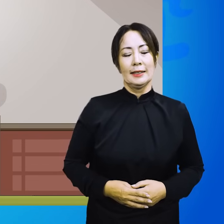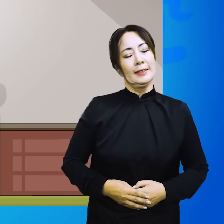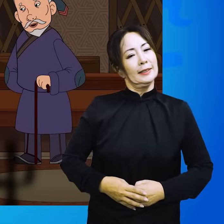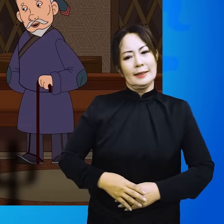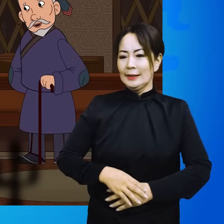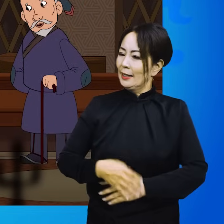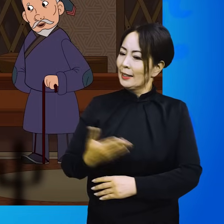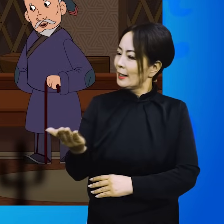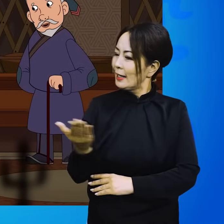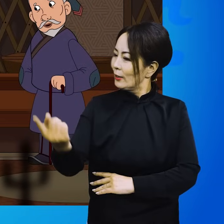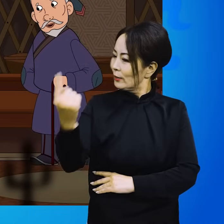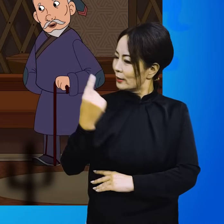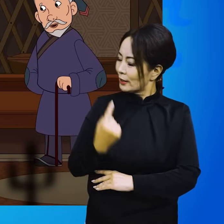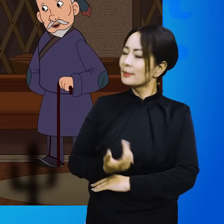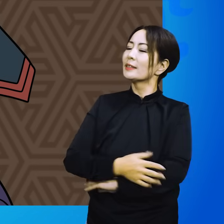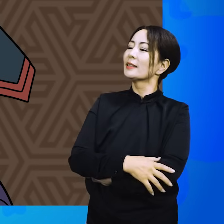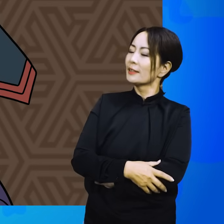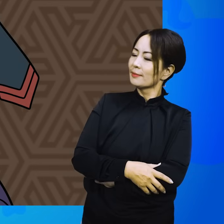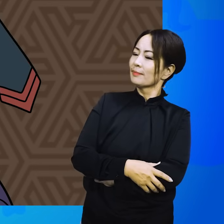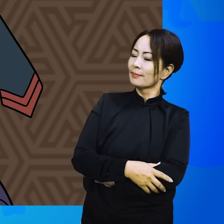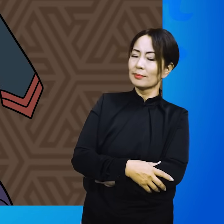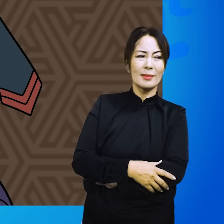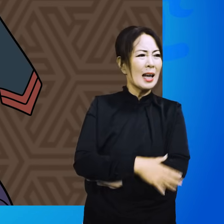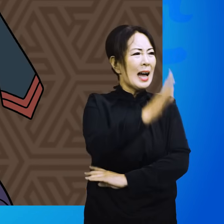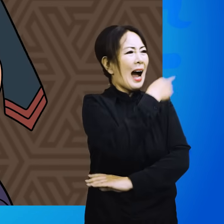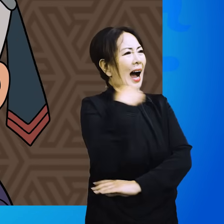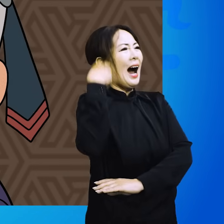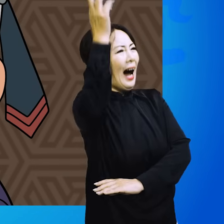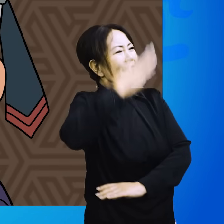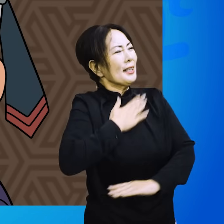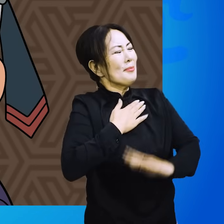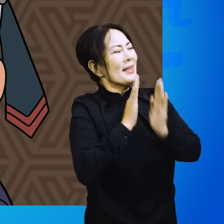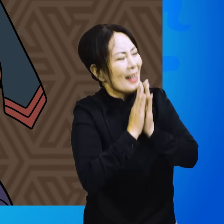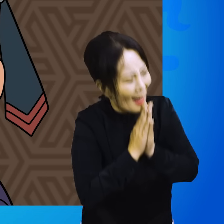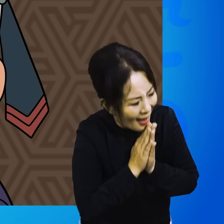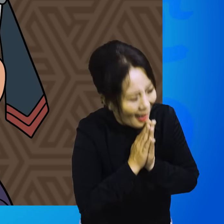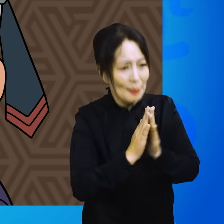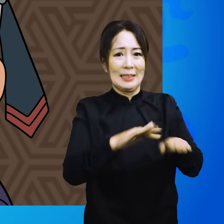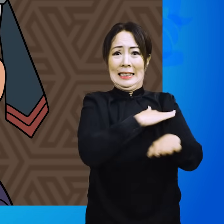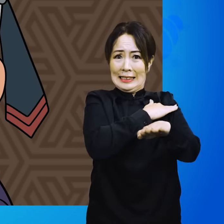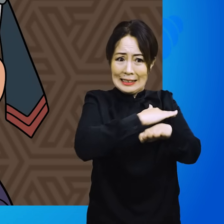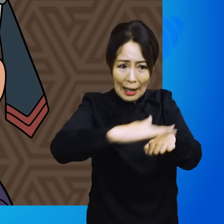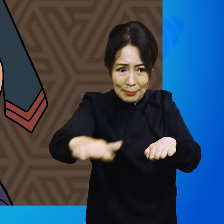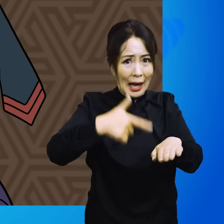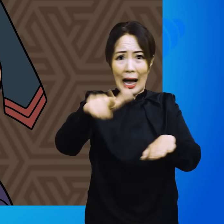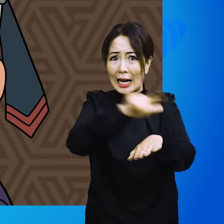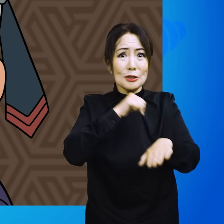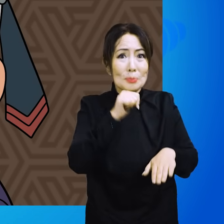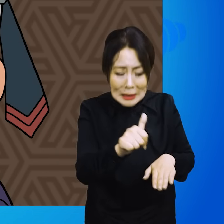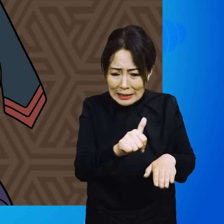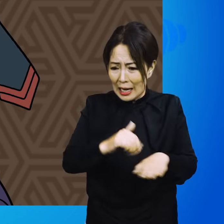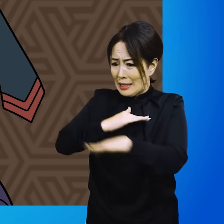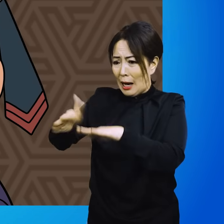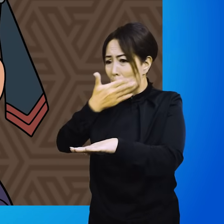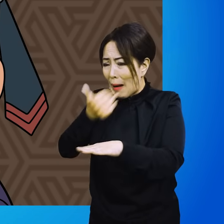Я хаагур явж ирв. За хаттам минь ээ. Би замтай газар арч биш,